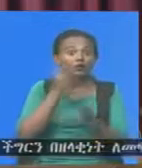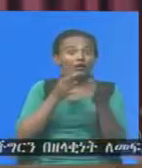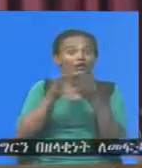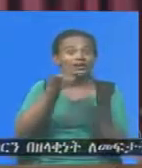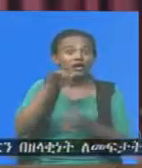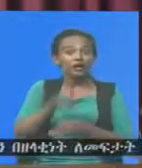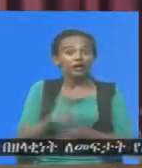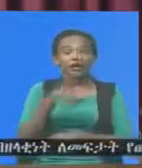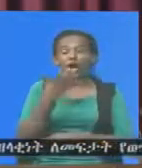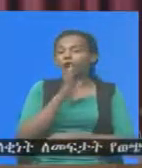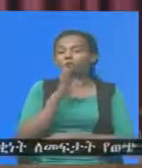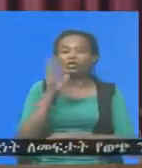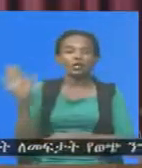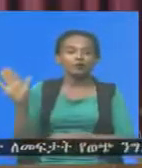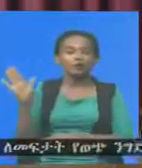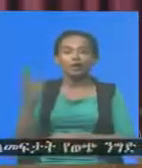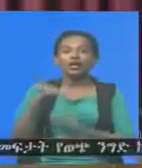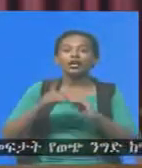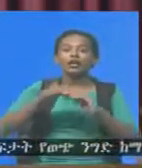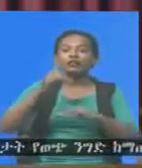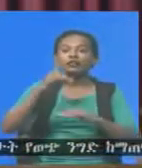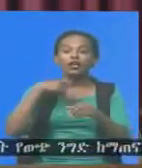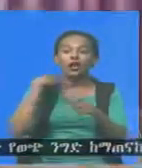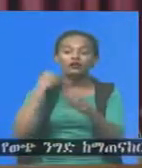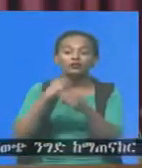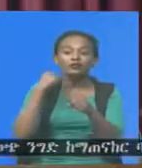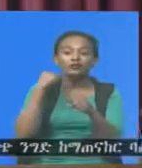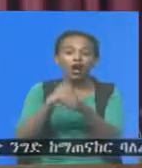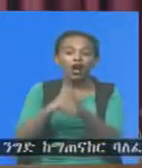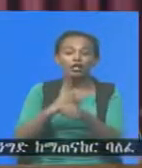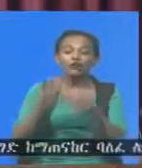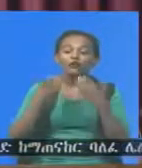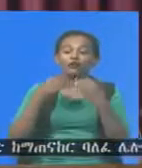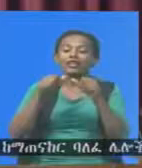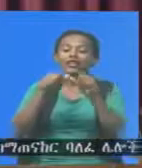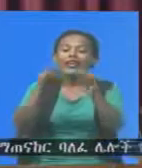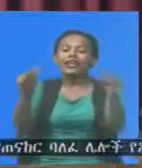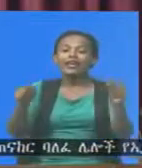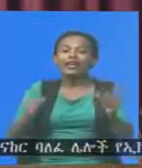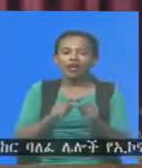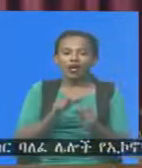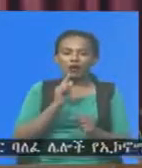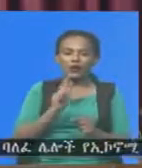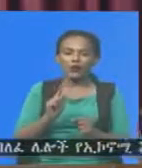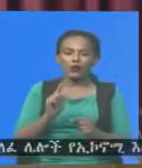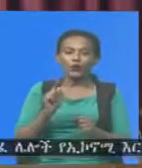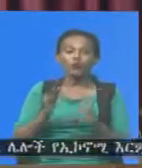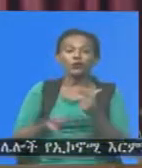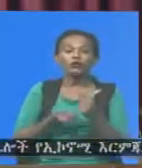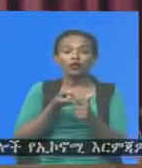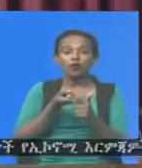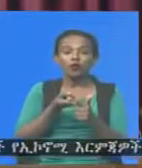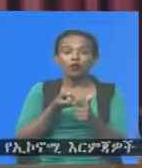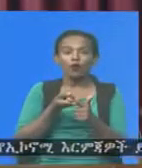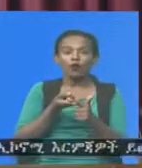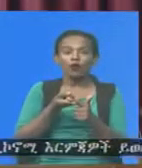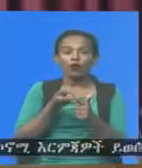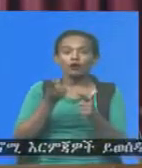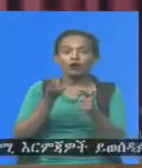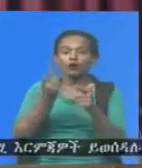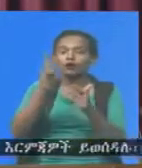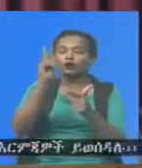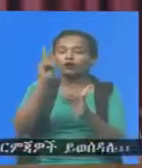አይመስለኝም። ከፍተኛ ስራ የሚፈልግ ኤሪያ ስለሆነ። ሁለተኛው ባይፓስ ነው።